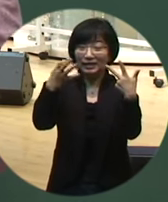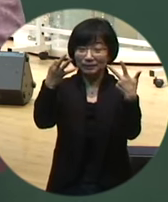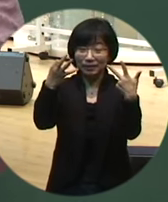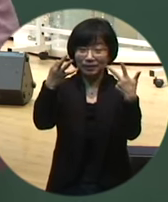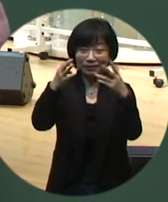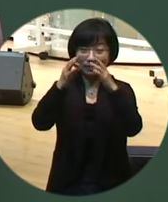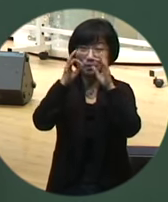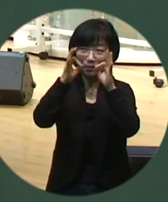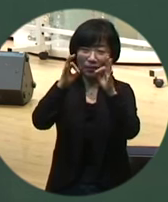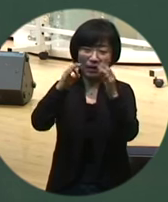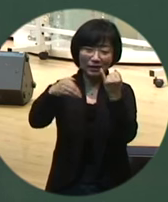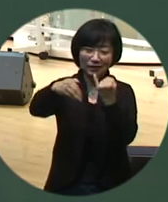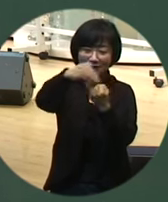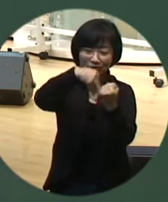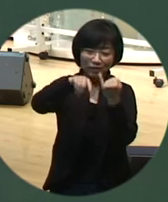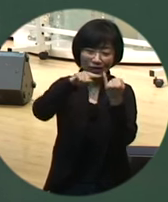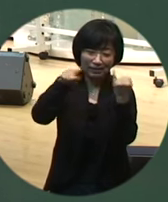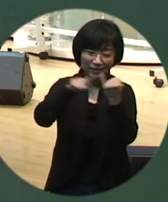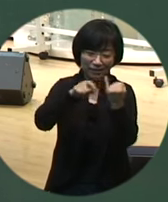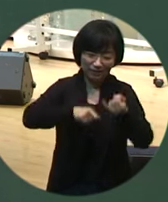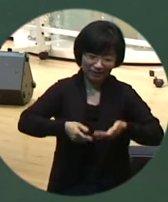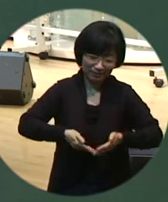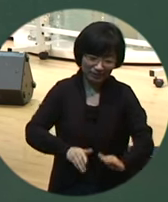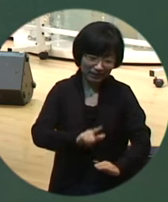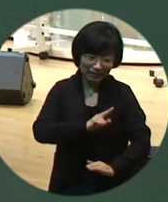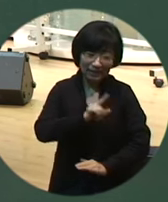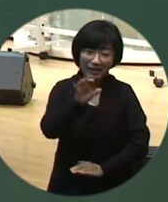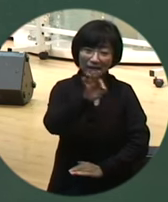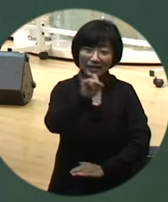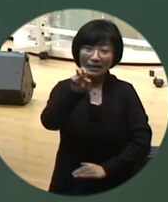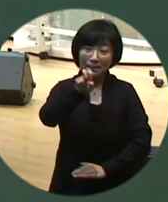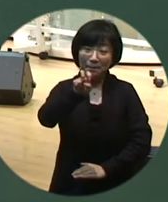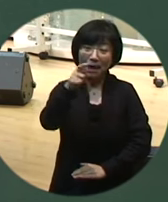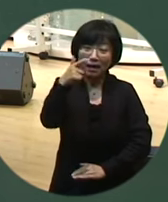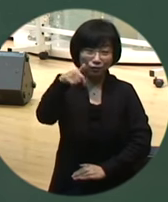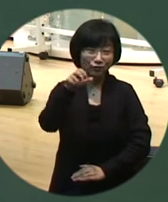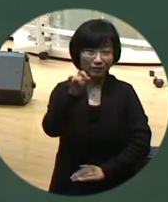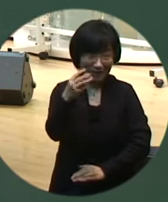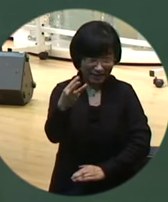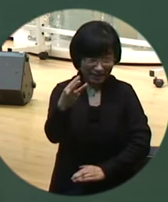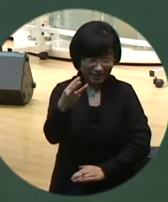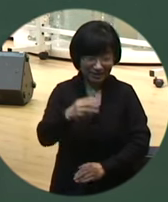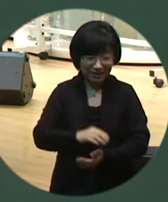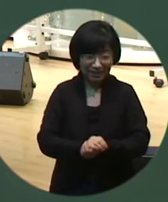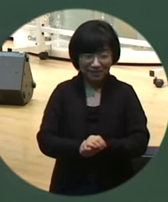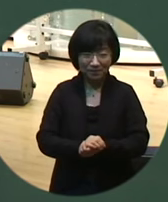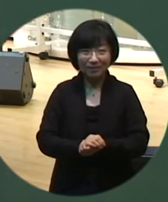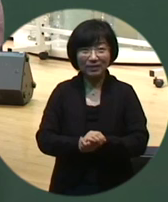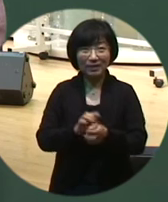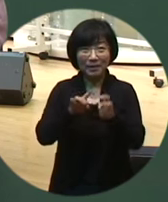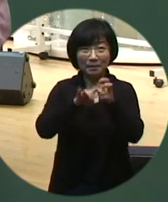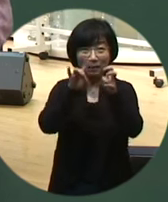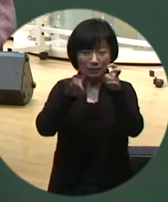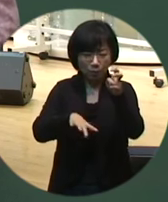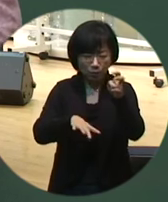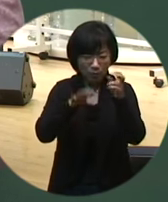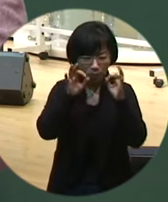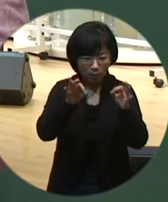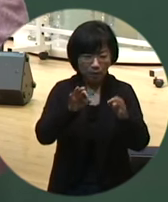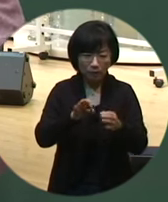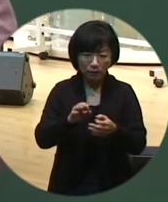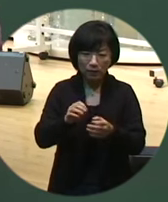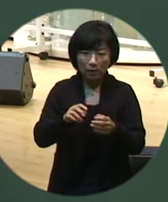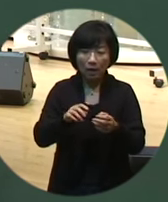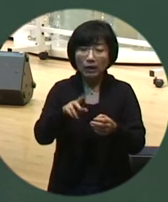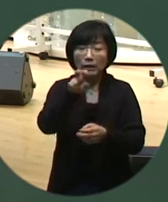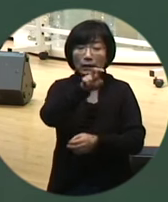Isaiah 7:14 Behold, a virgin will be a child and will give birth to a son. You will call him Emmanuel. 마태복음 1장 보니까 이를 번역한즉 주께서 우리와 함께 계시다 함이라 그랬어요. And Matthew